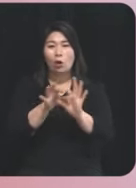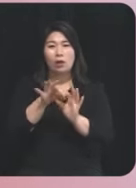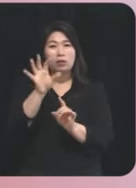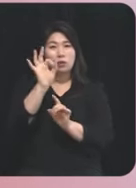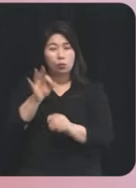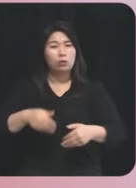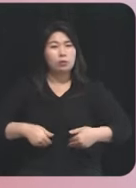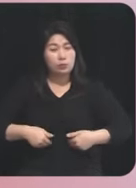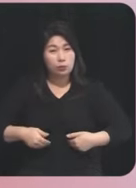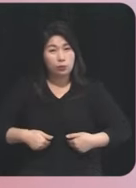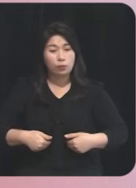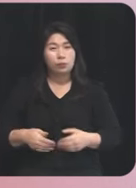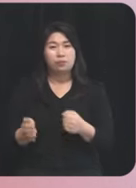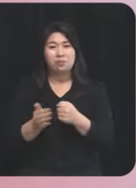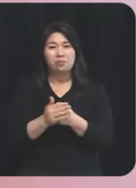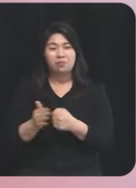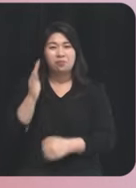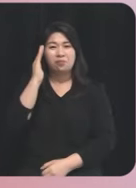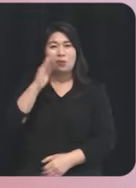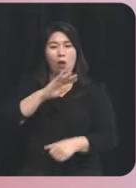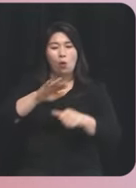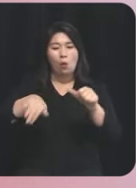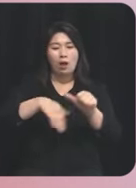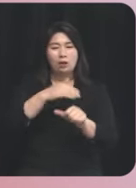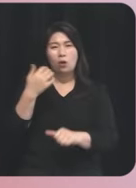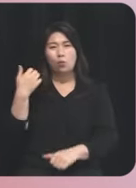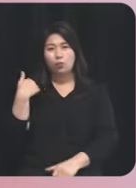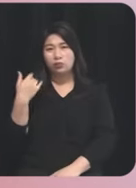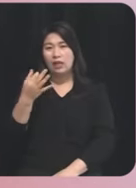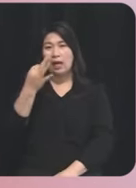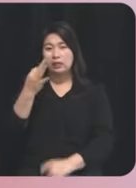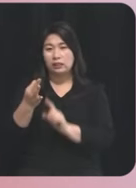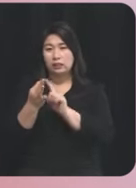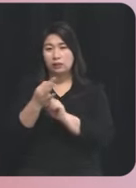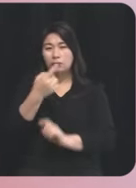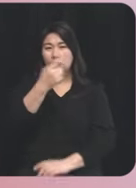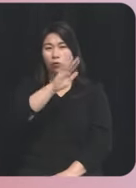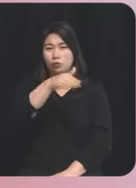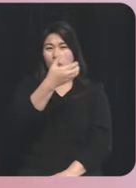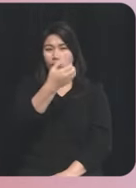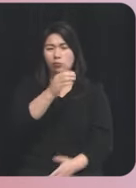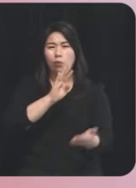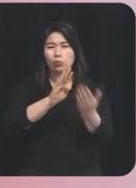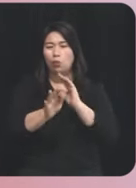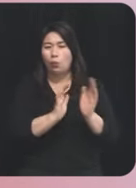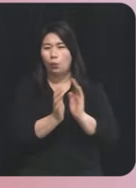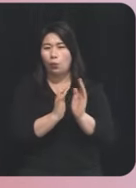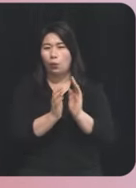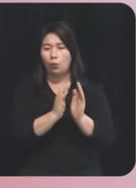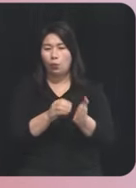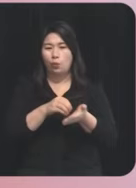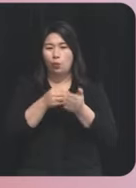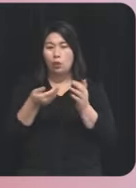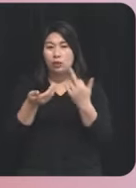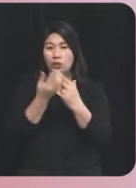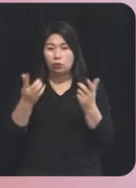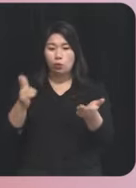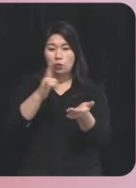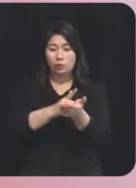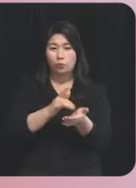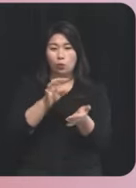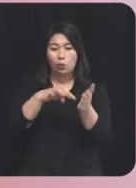것입니다. 그래서 이야기되는 것이 지금 환경분담금인데요. 1990년대부터 논의되어 온 입도세가 그 시초일